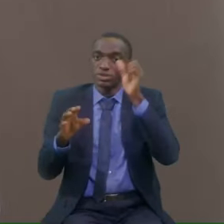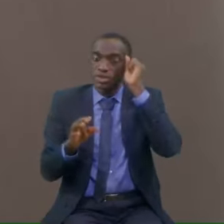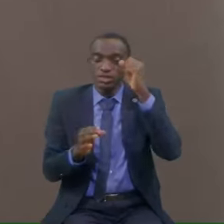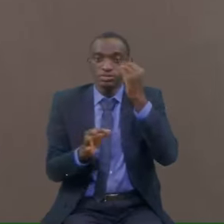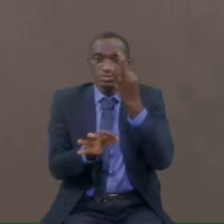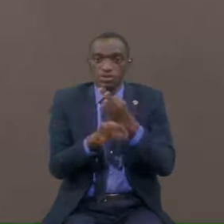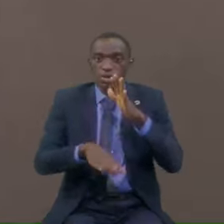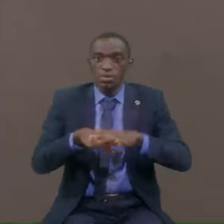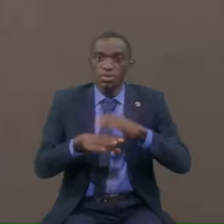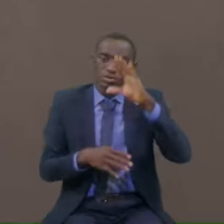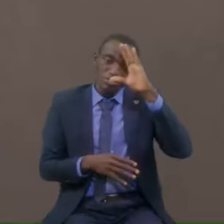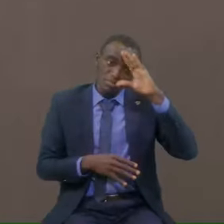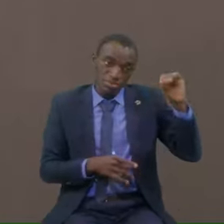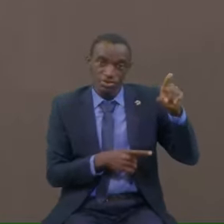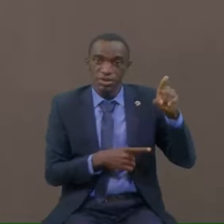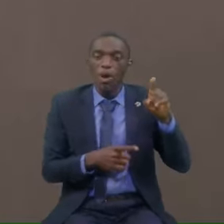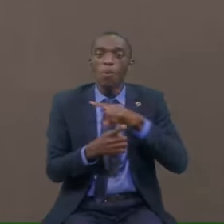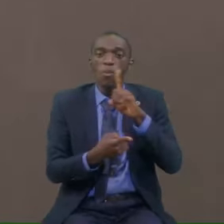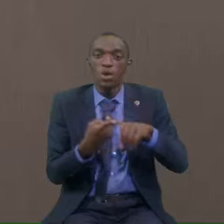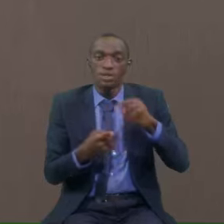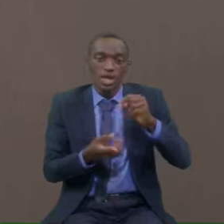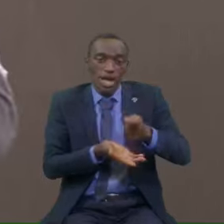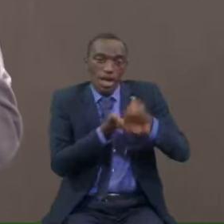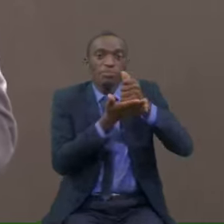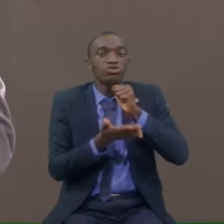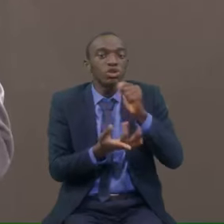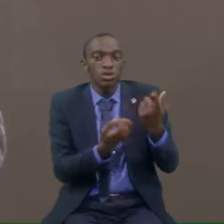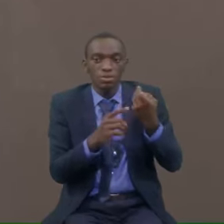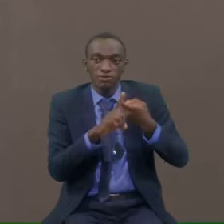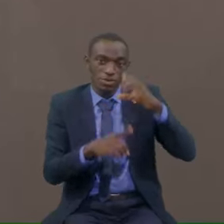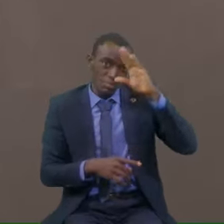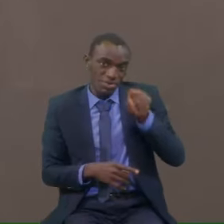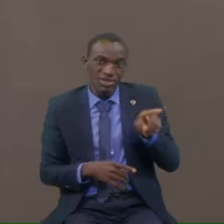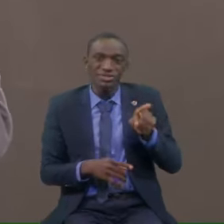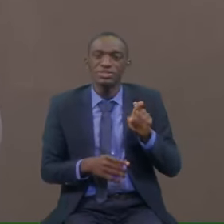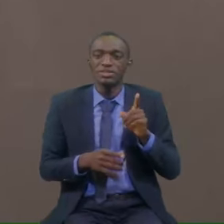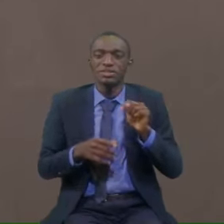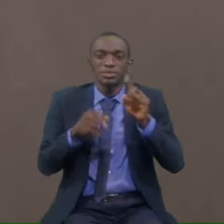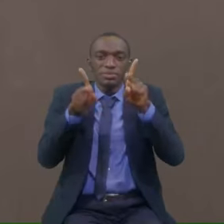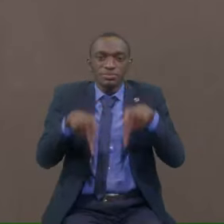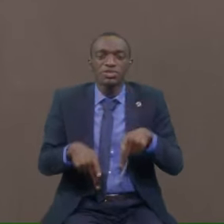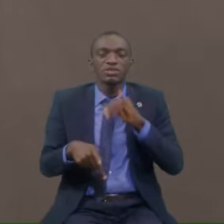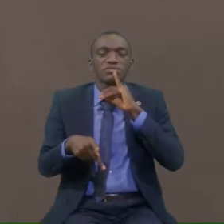Et quand le secours ne vient pas de l'homme, il est en bas. Mais